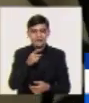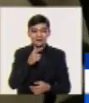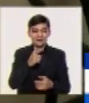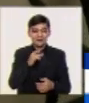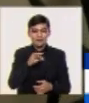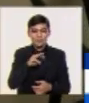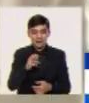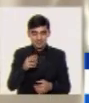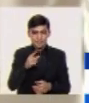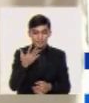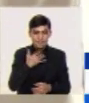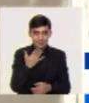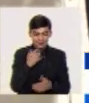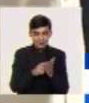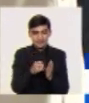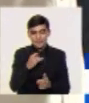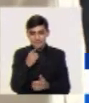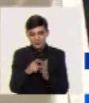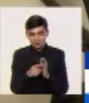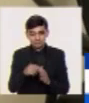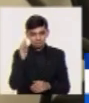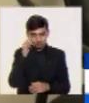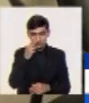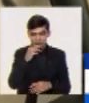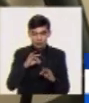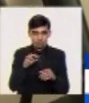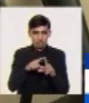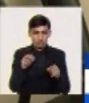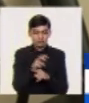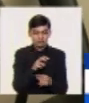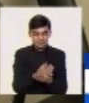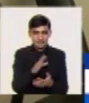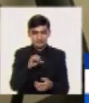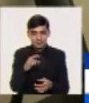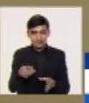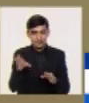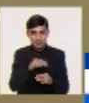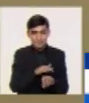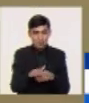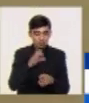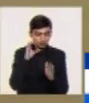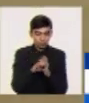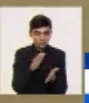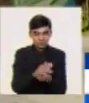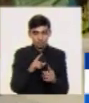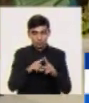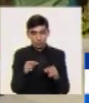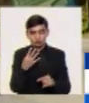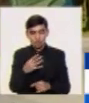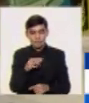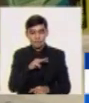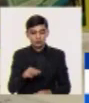сынып оқушылары бұрынғысынша мектепке барып жүр. Олар санитарлық талаптарды барынша сақтауда. Сабақ 40